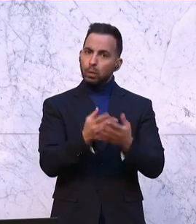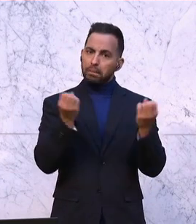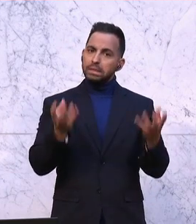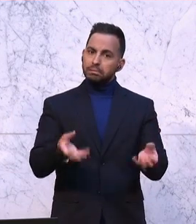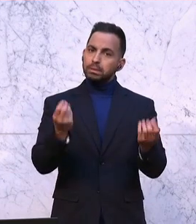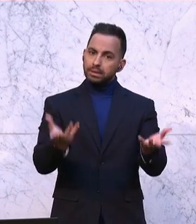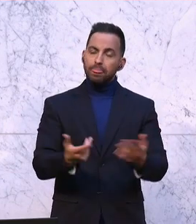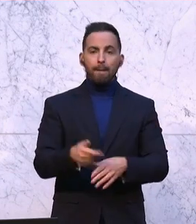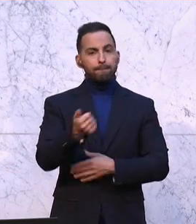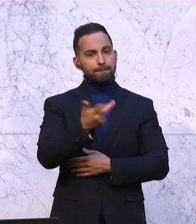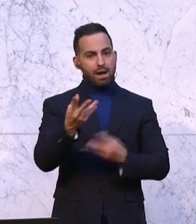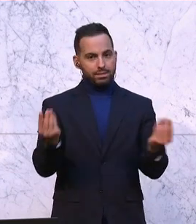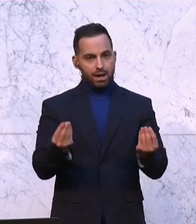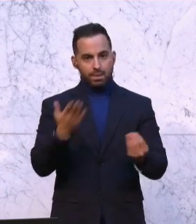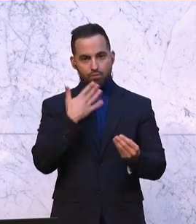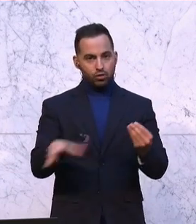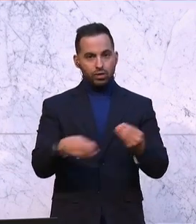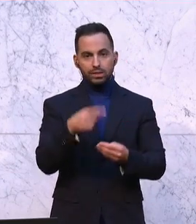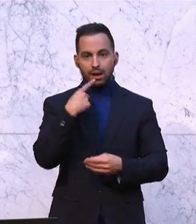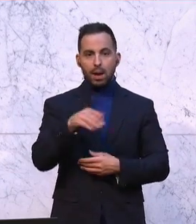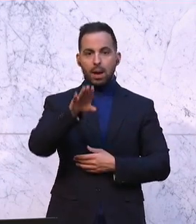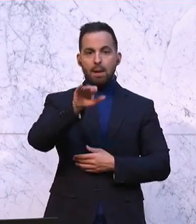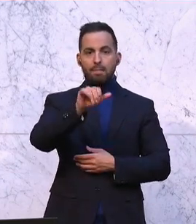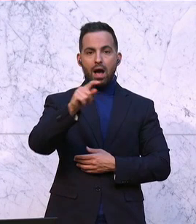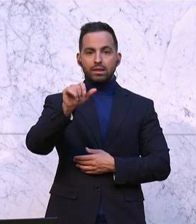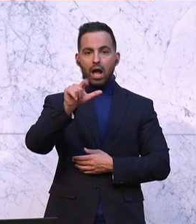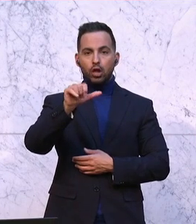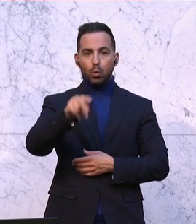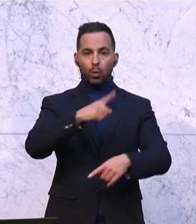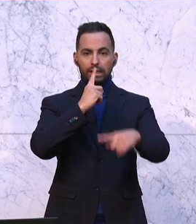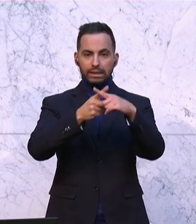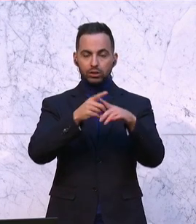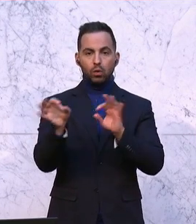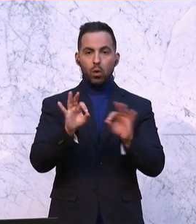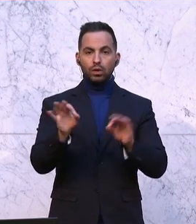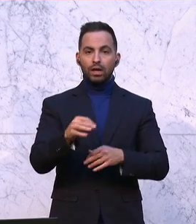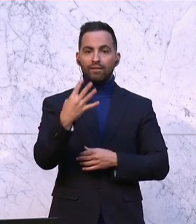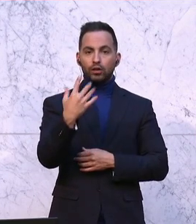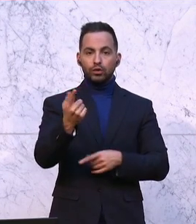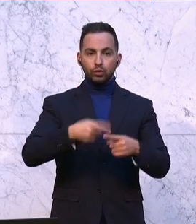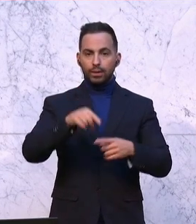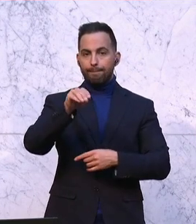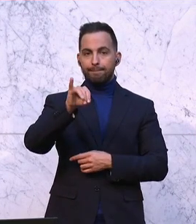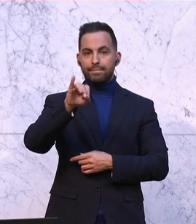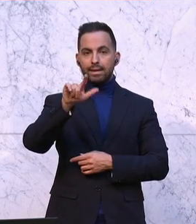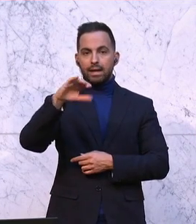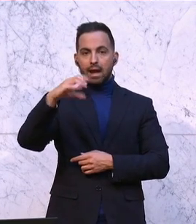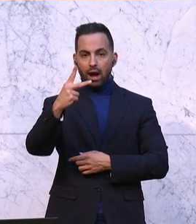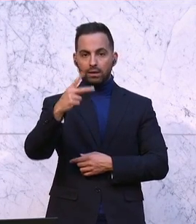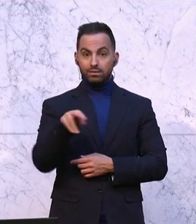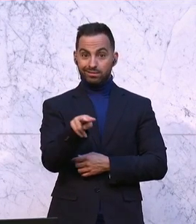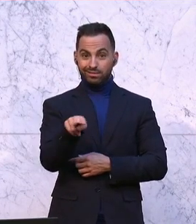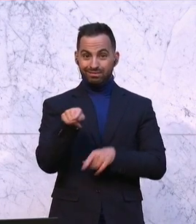Ich möchte einige erwähnen, wie zum Beispiel Bataillon X oder 24 Stunden Milag. Diese bieten eine